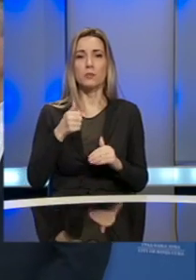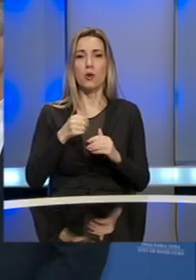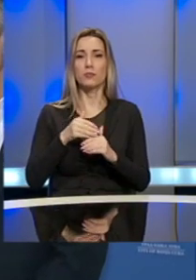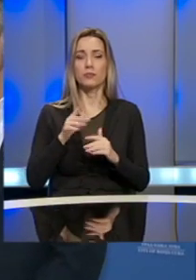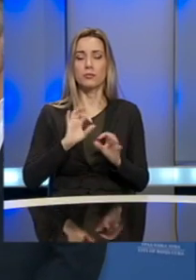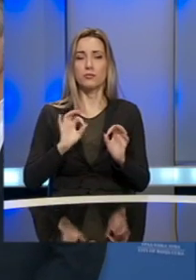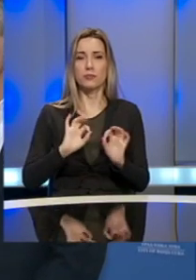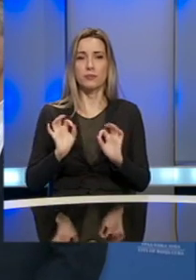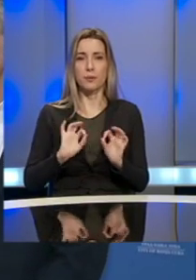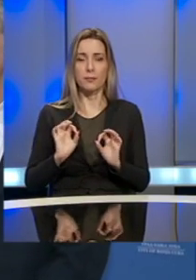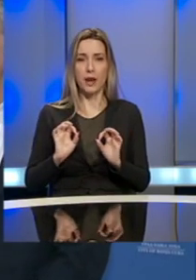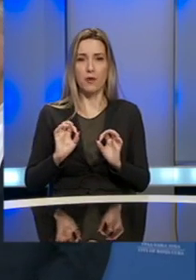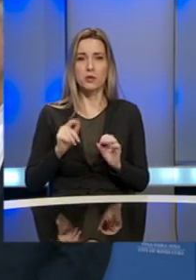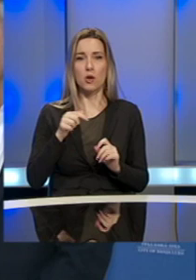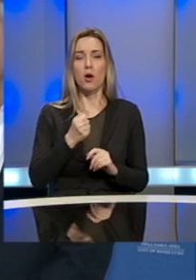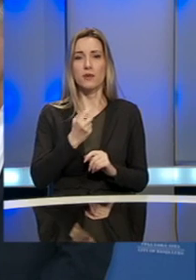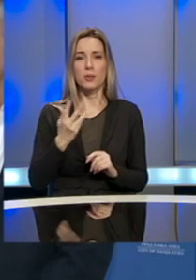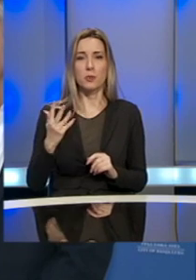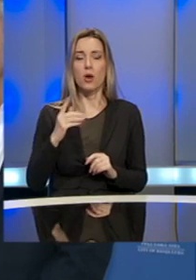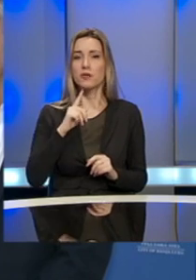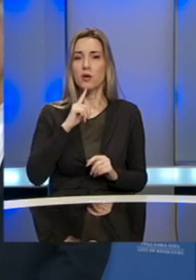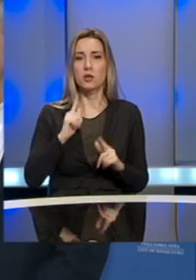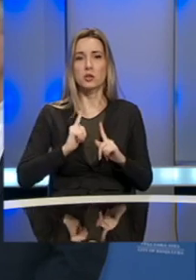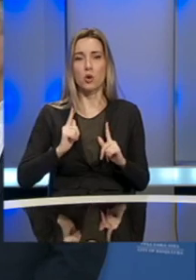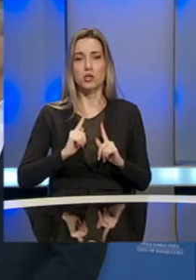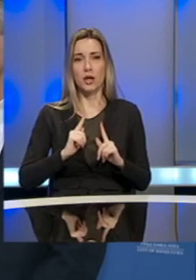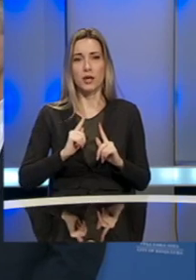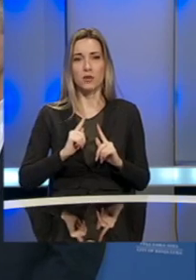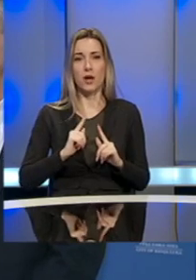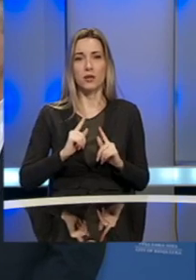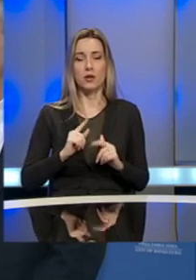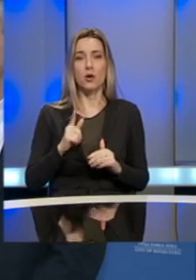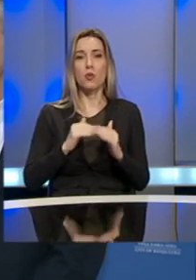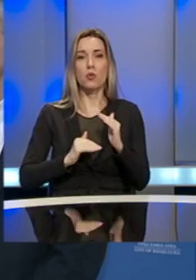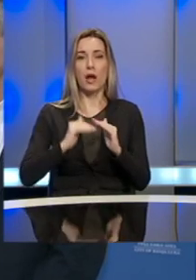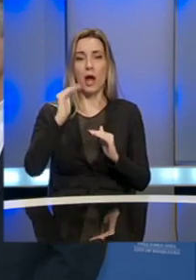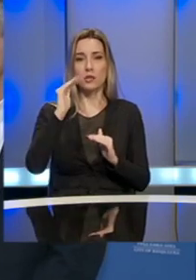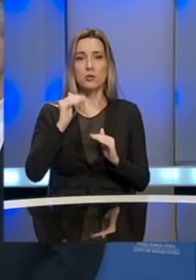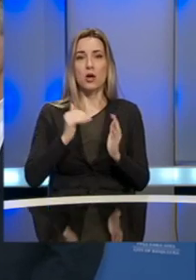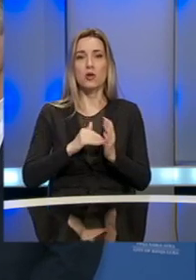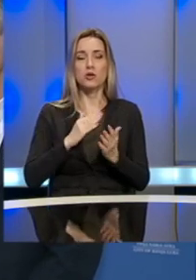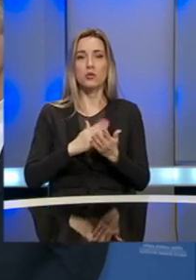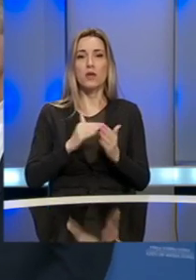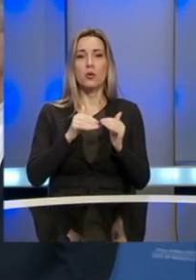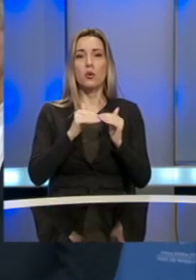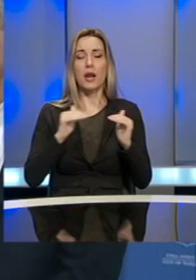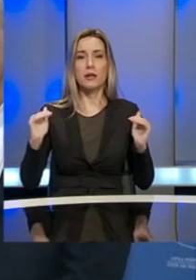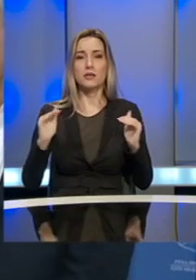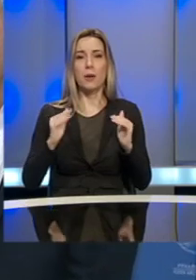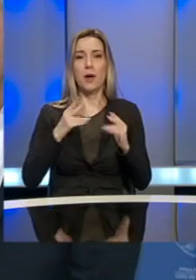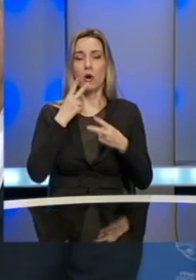i pripravnosti. Dakle, ovi brojevi koji su očekivani i koji rastu, su još uvijek u granicama